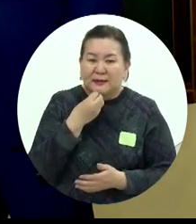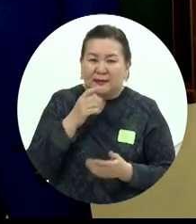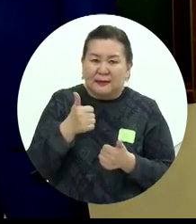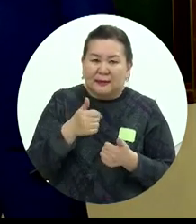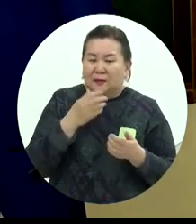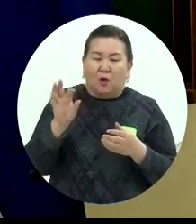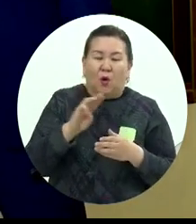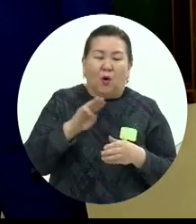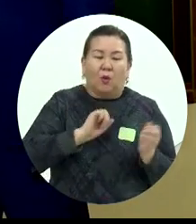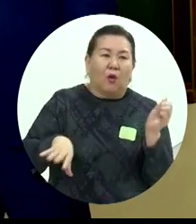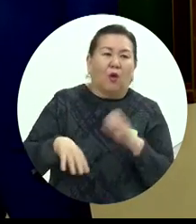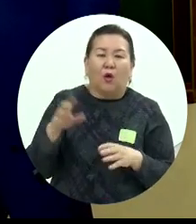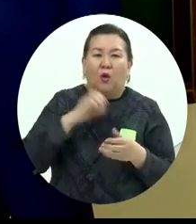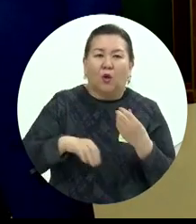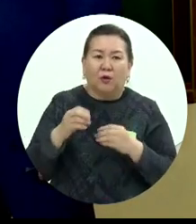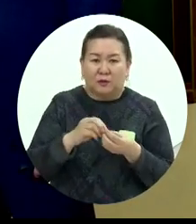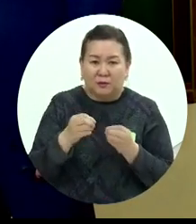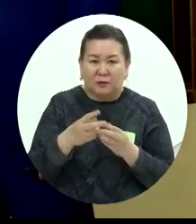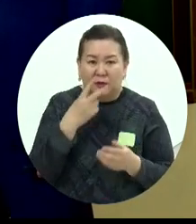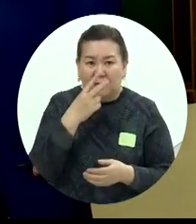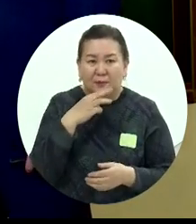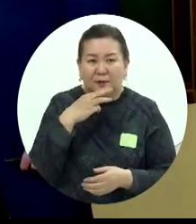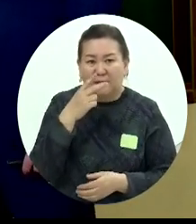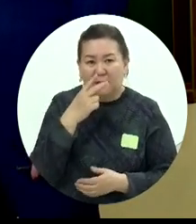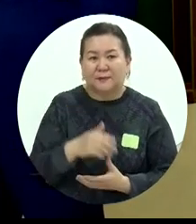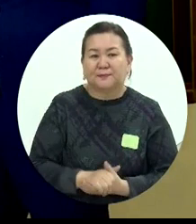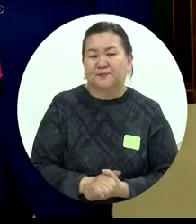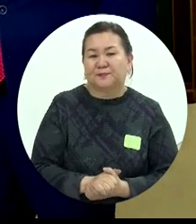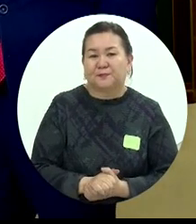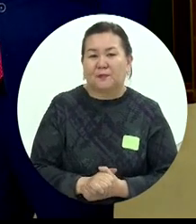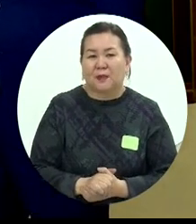хайхрамжгүй хэмнэлэхгүй ашигладаг вэ гэдэг нь үүн тоо мэдээлэлээр харагдж байна.